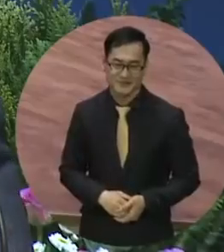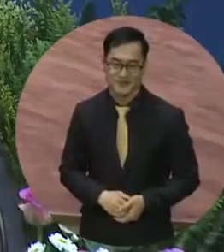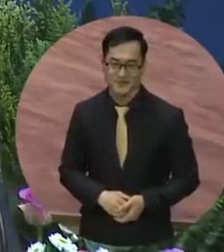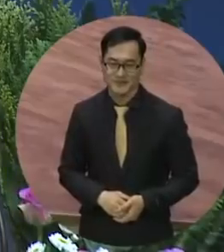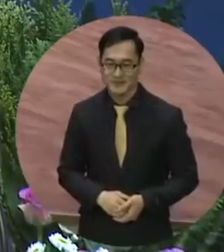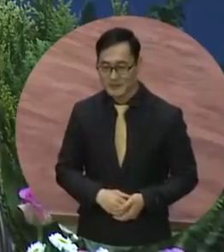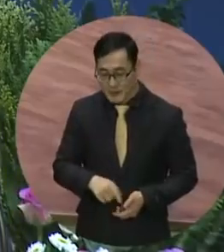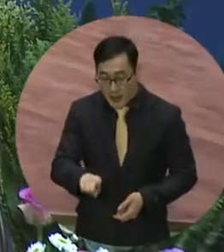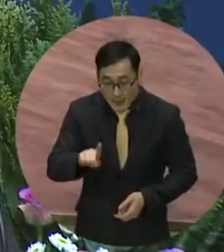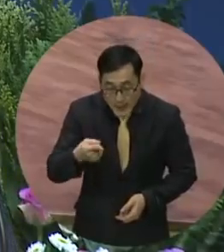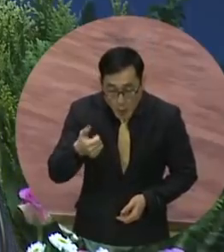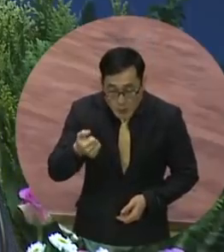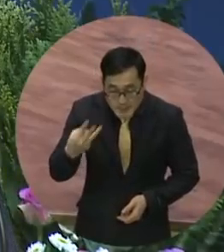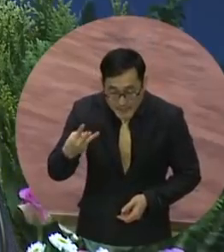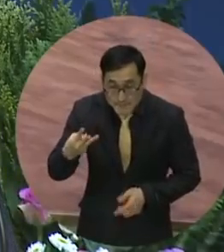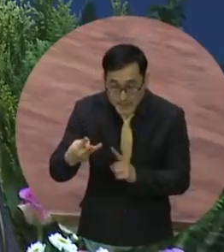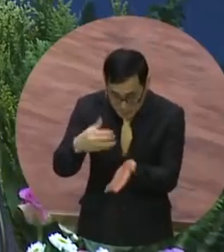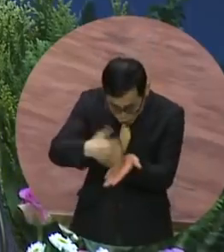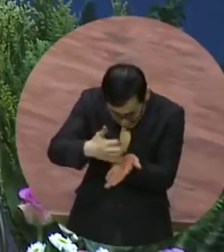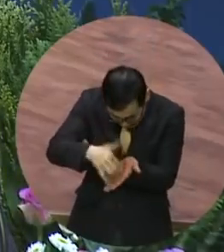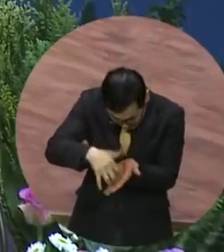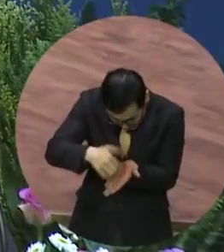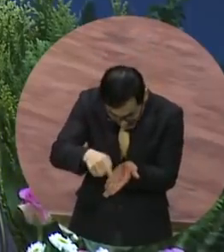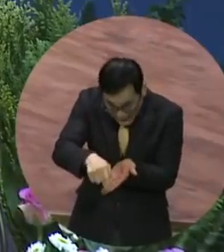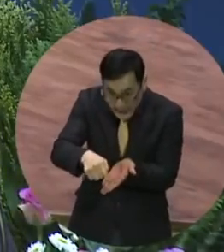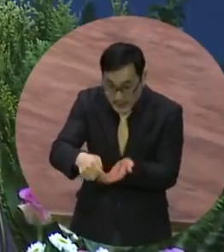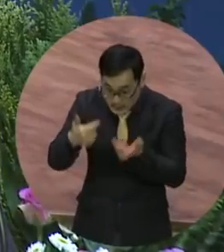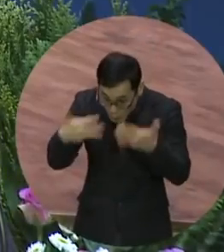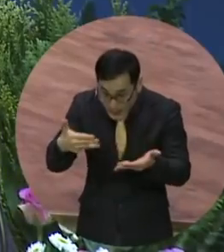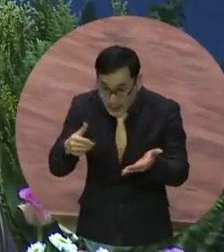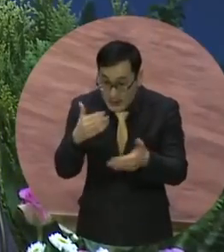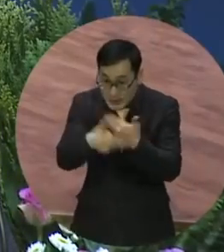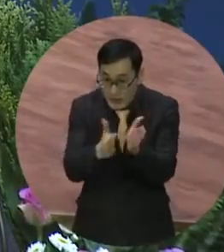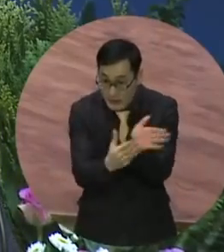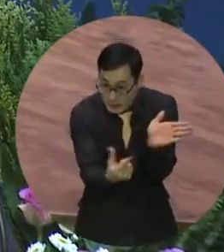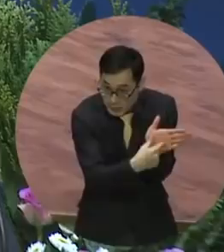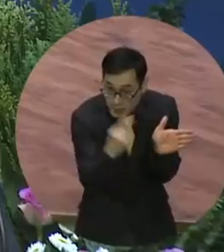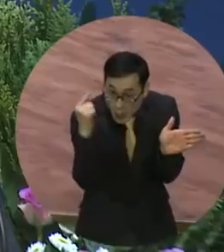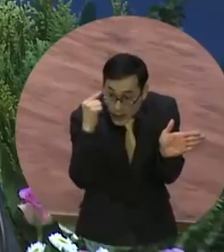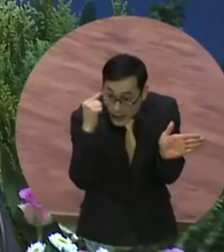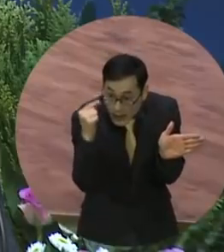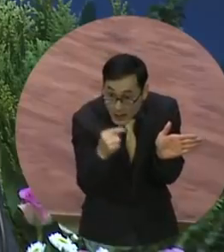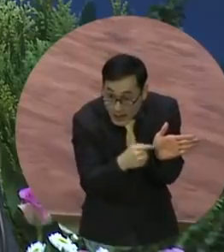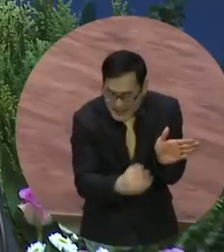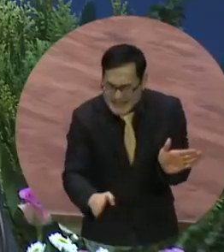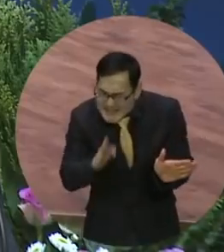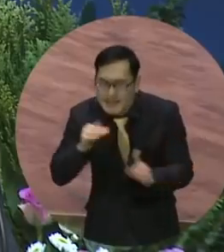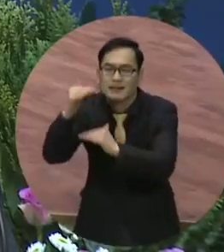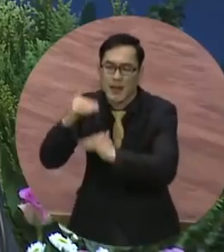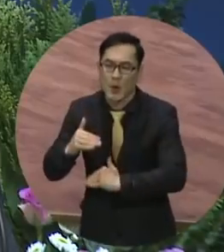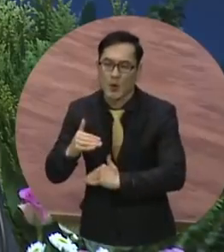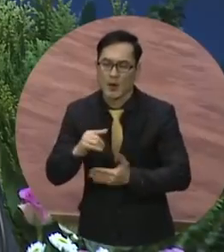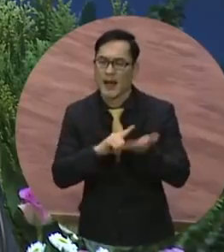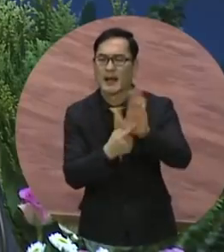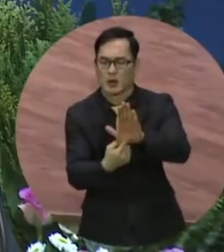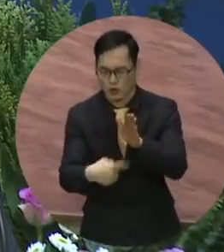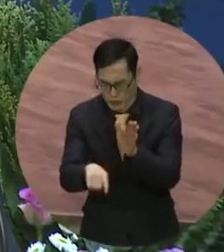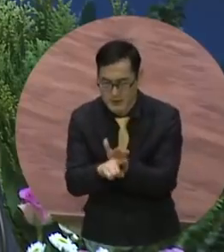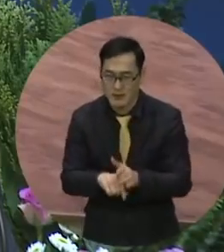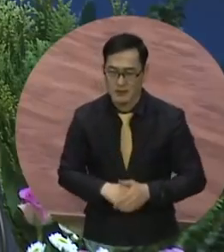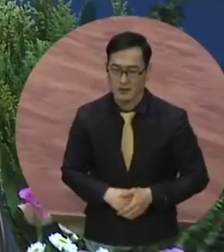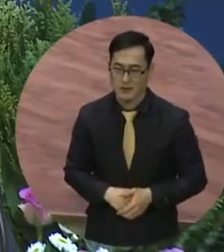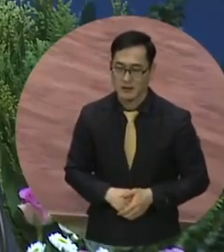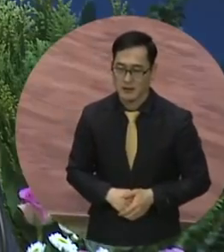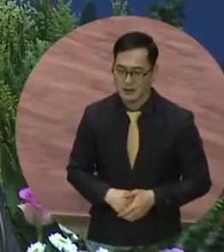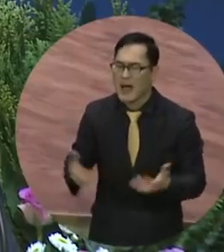요한이 이 사건의 사실성을 강조하고 있는 거예요. 실제로 있었던 사건을 강조하기 위해서